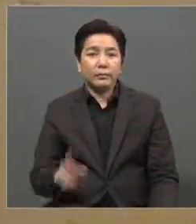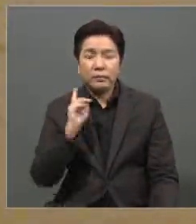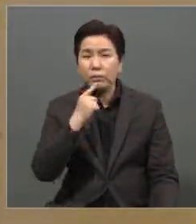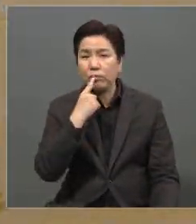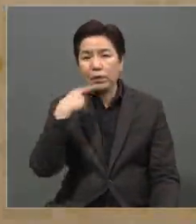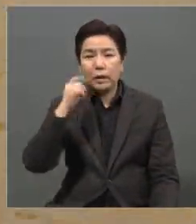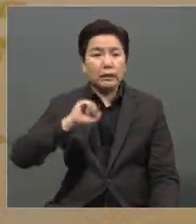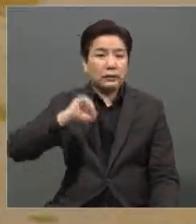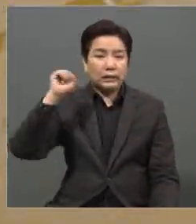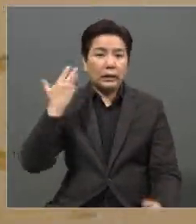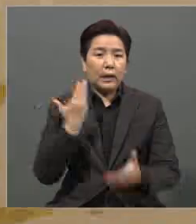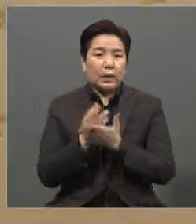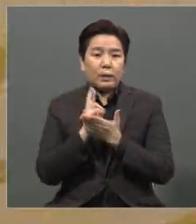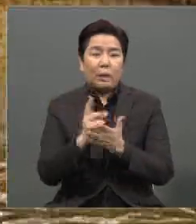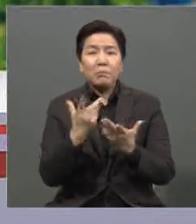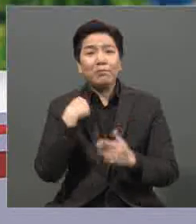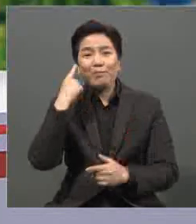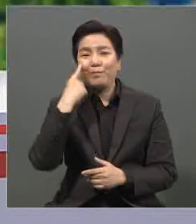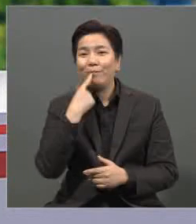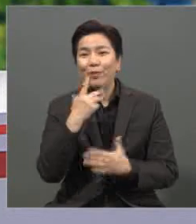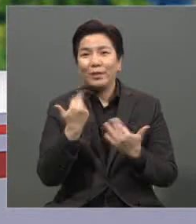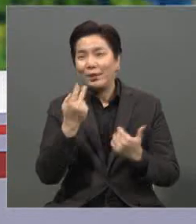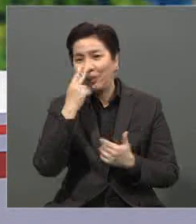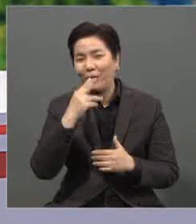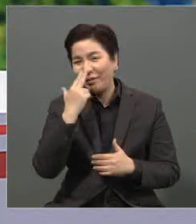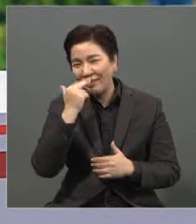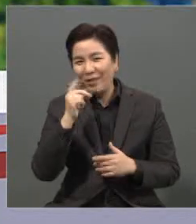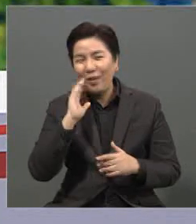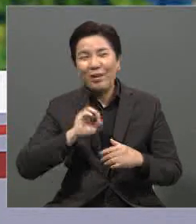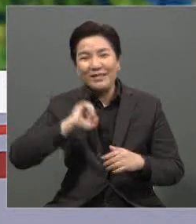ว่าใครเป็นผู้ชนะได้เข้าที่1 ดูแล้วหาผู้ชนะยากเหลือเกินนะครับ